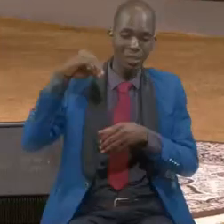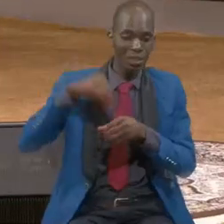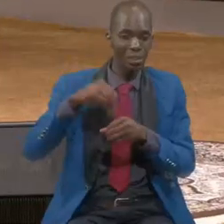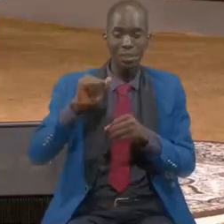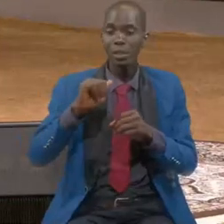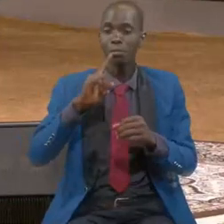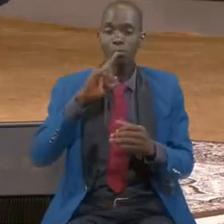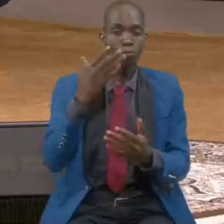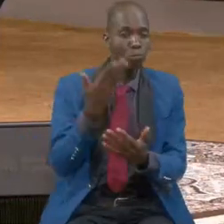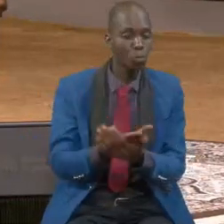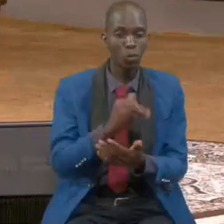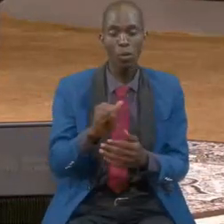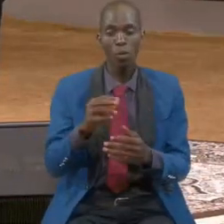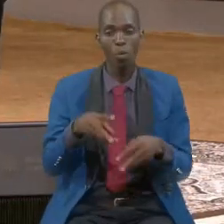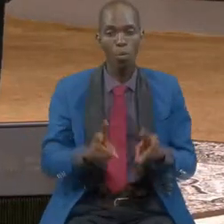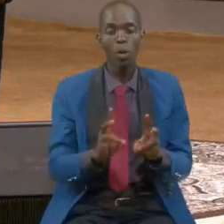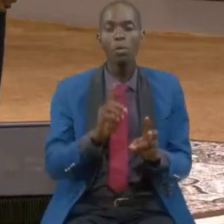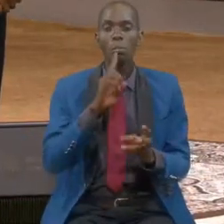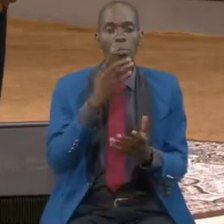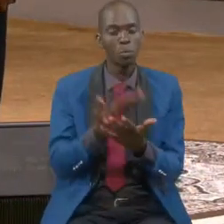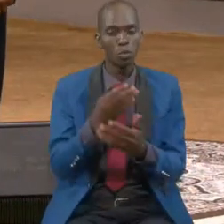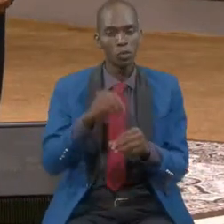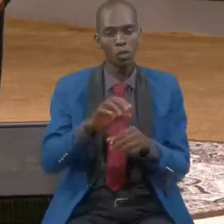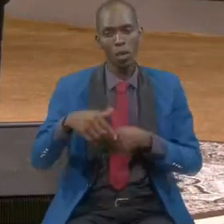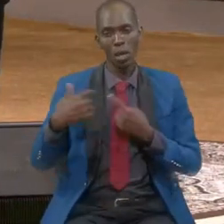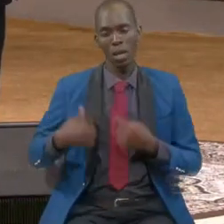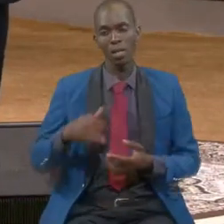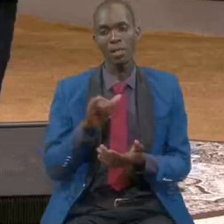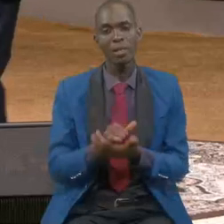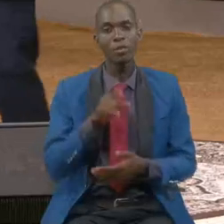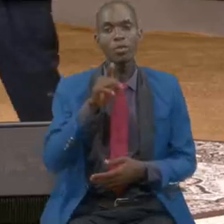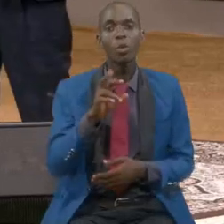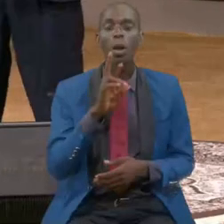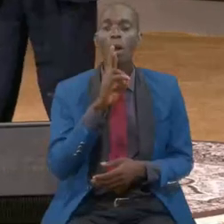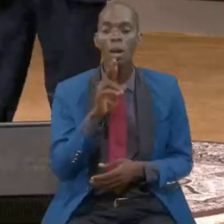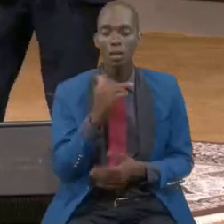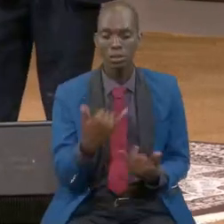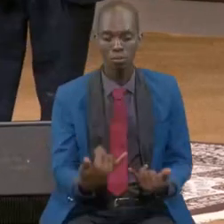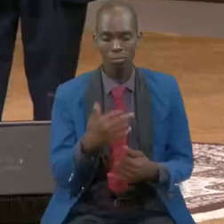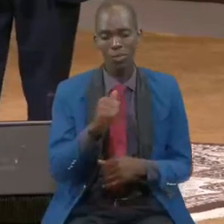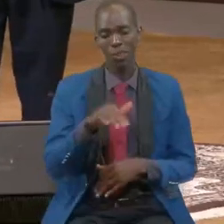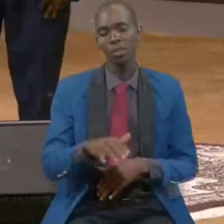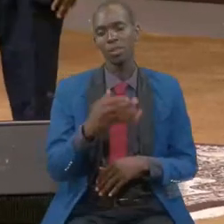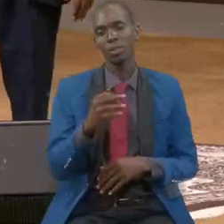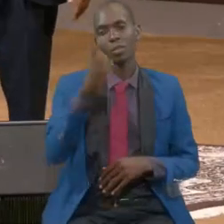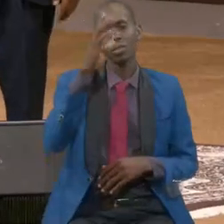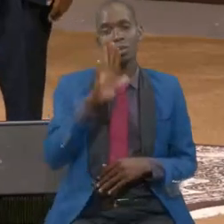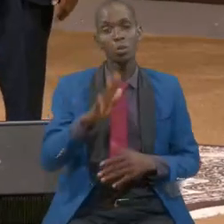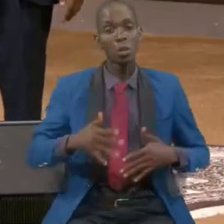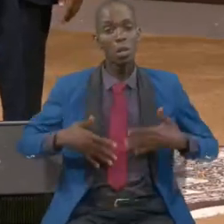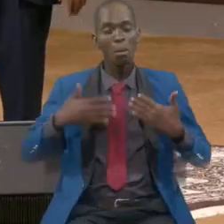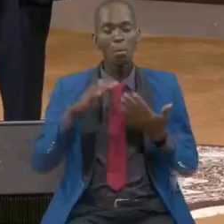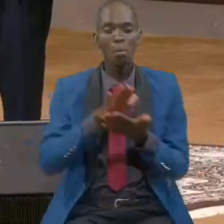de façon définie rend témoignage à ton cœur que tu es enfant de Dieu et ta